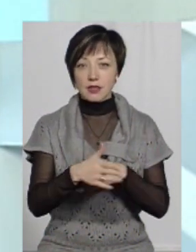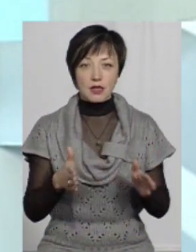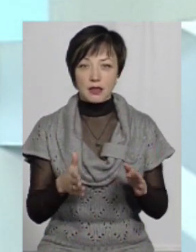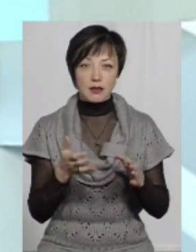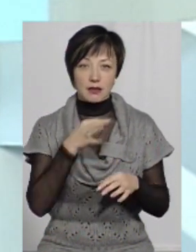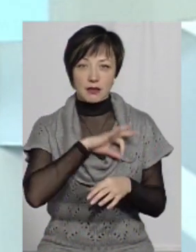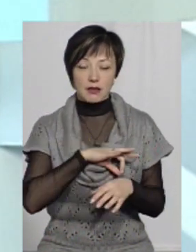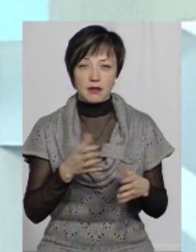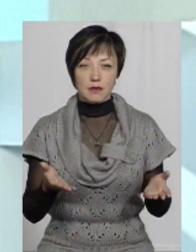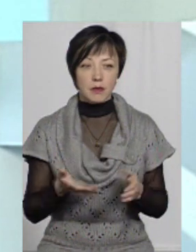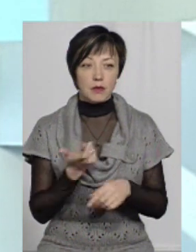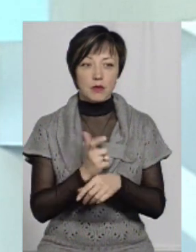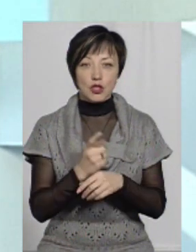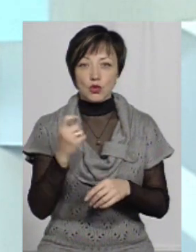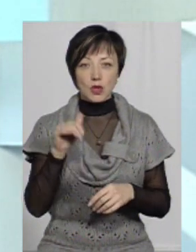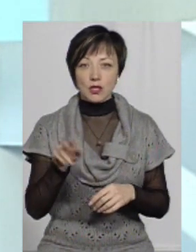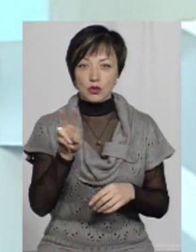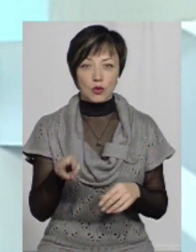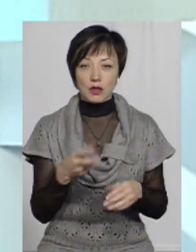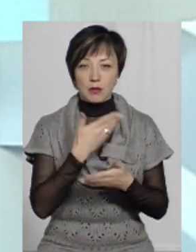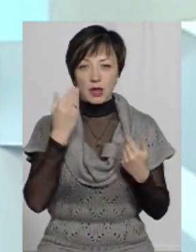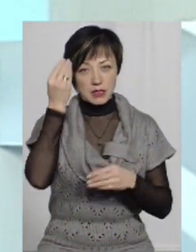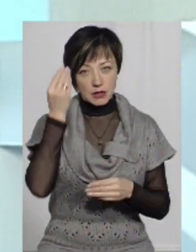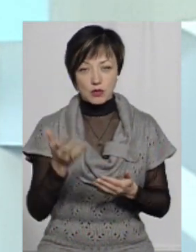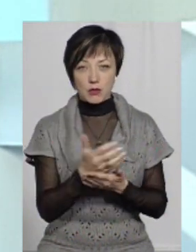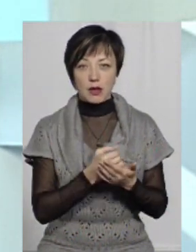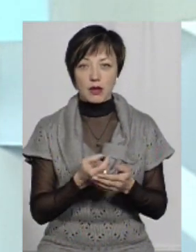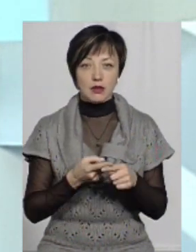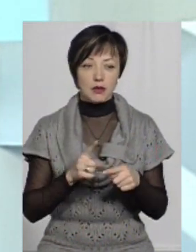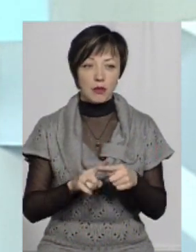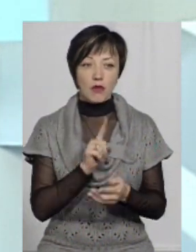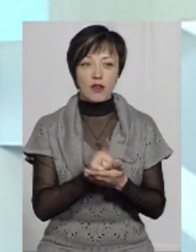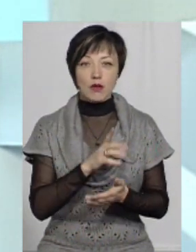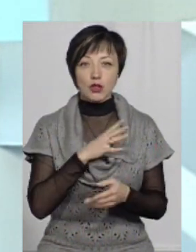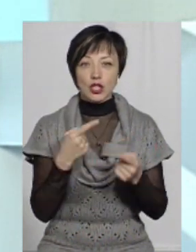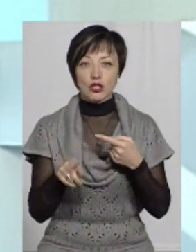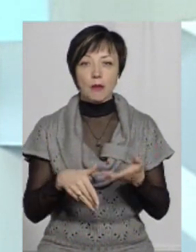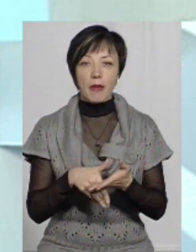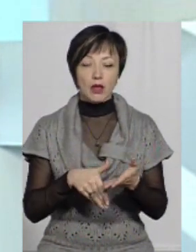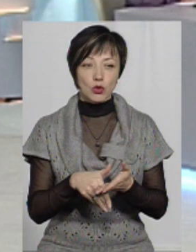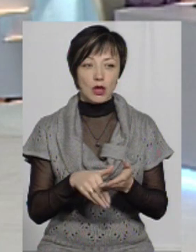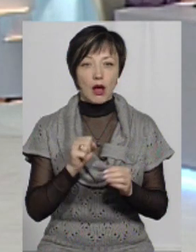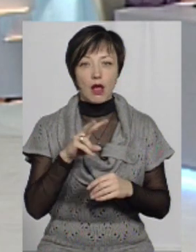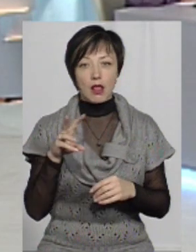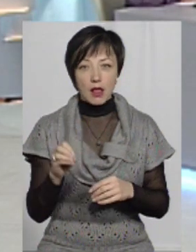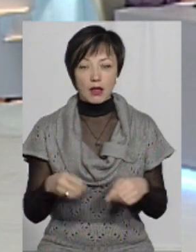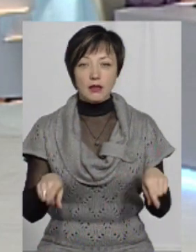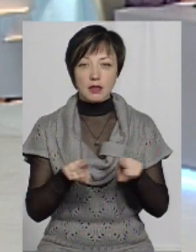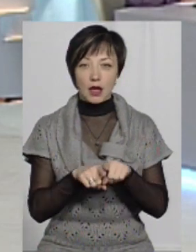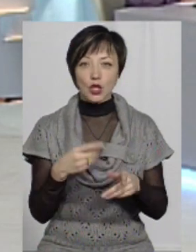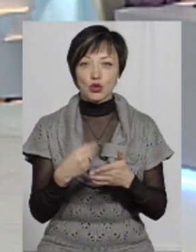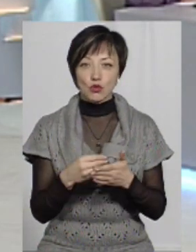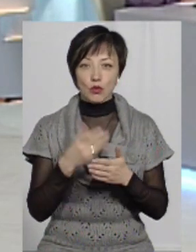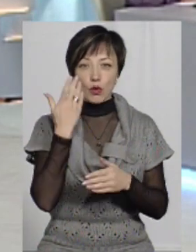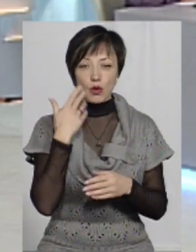скриньки більше як 100 тисяч доларів, це немає сенсу збирати, там повинні бути інші методи. Але от для таких